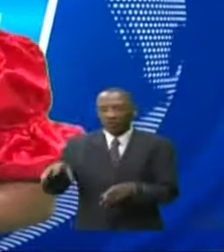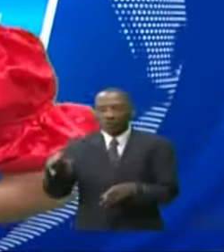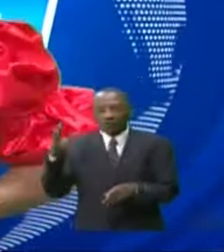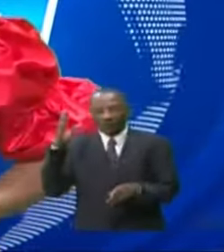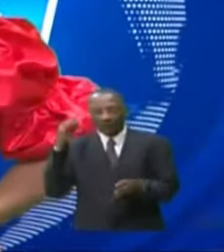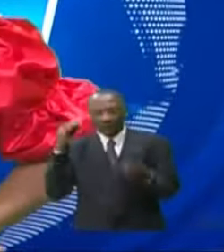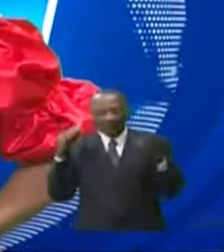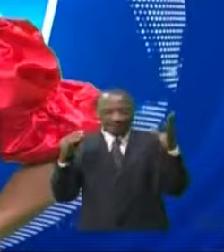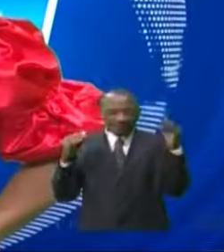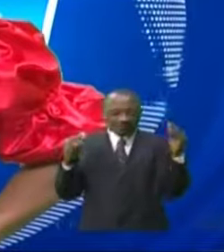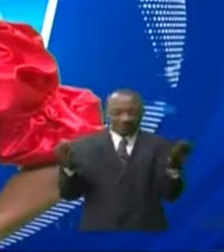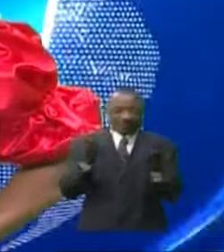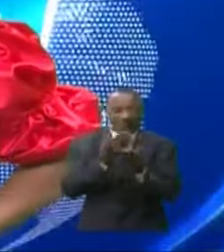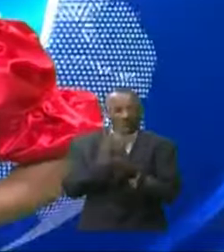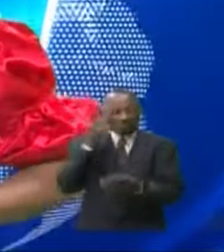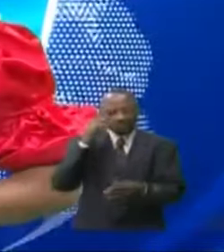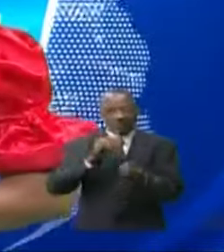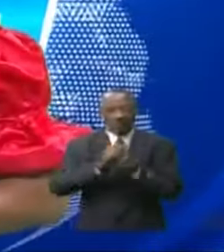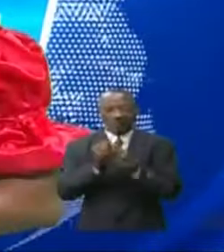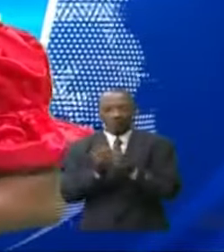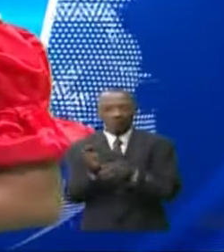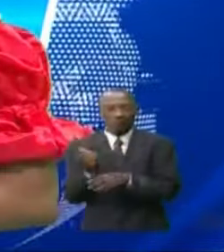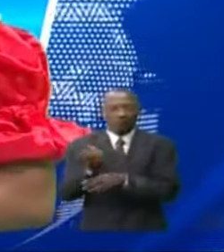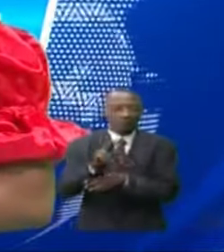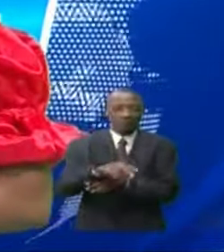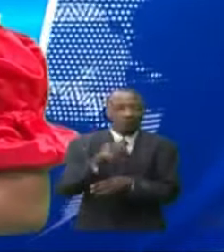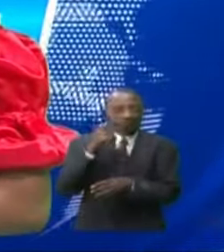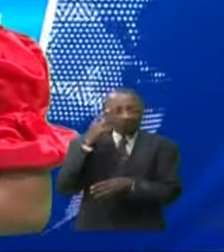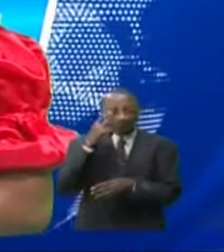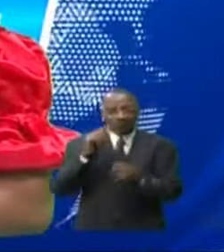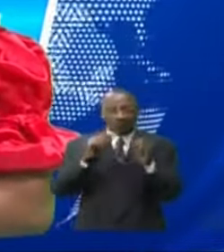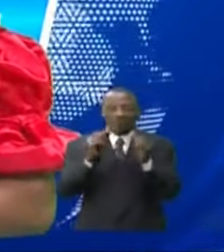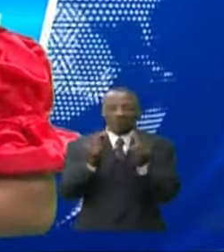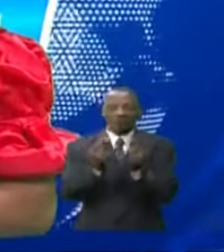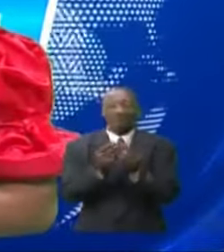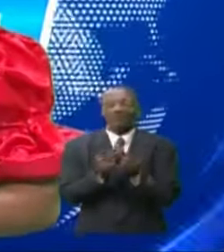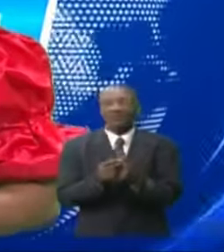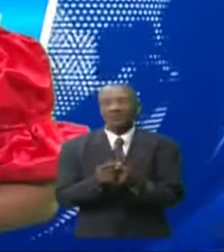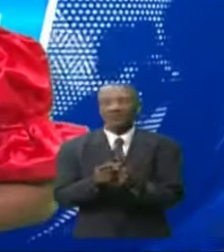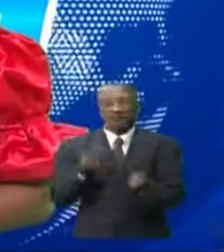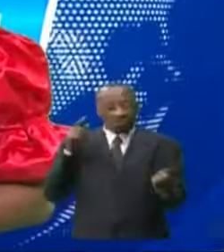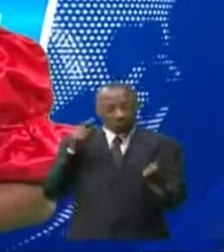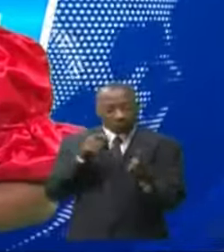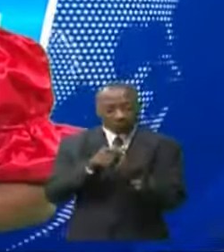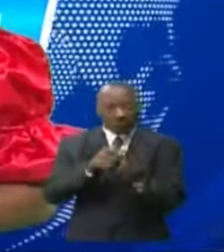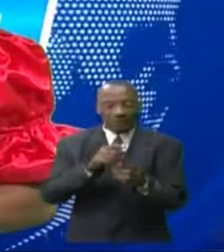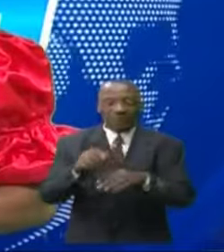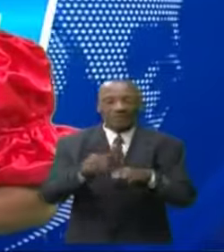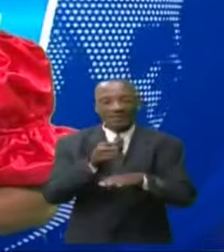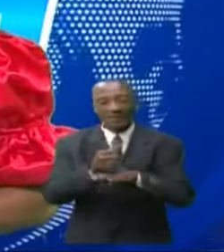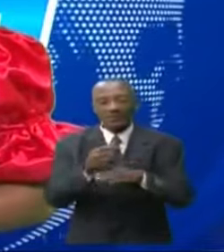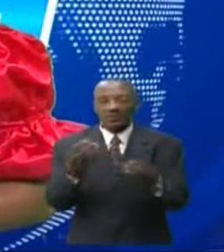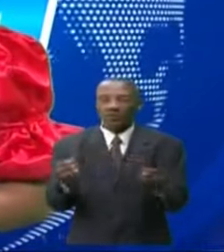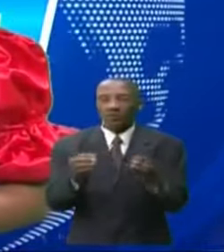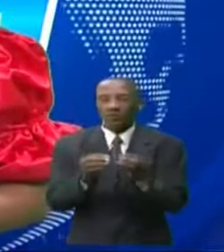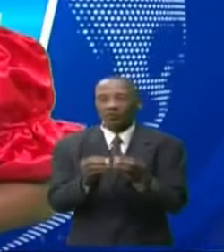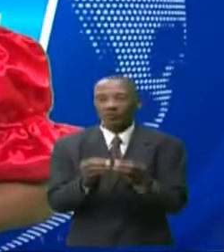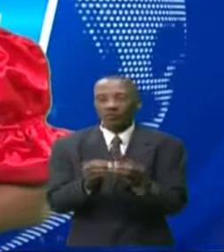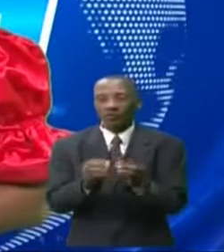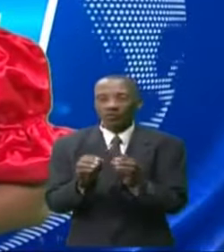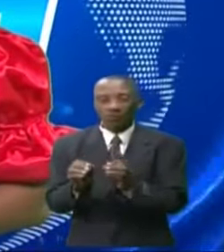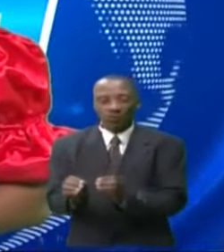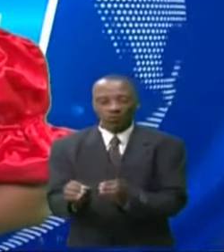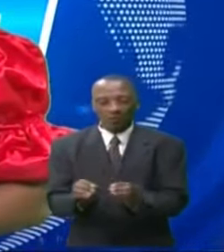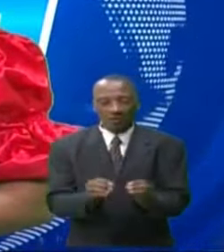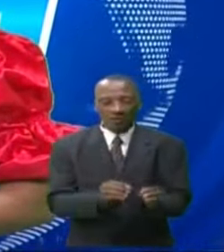les violences basées sur le genre c'est l'objectif de l'atelier organisé par l'accompagnement de malades à